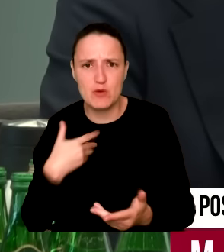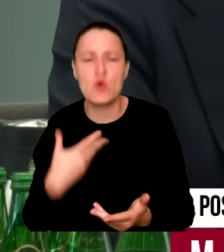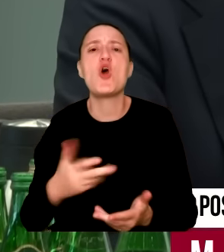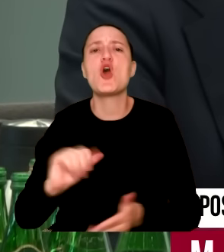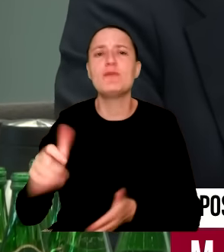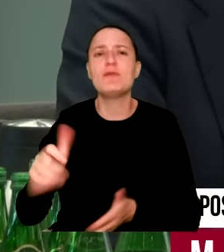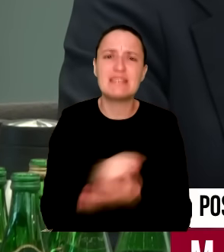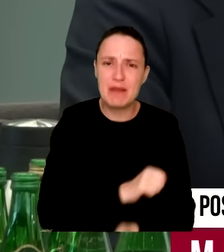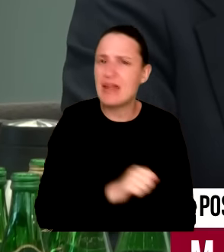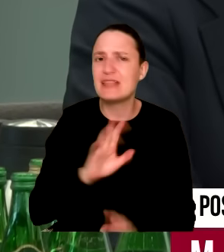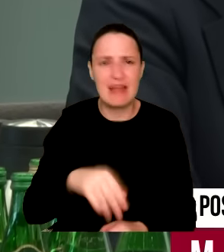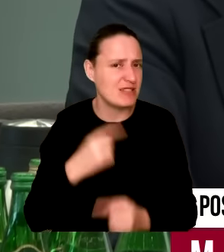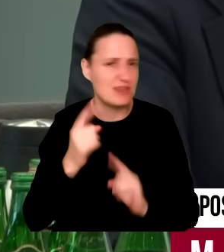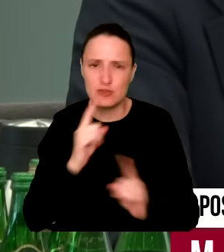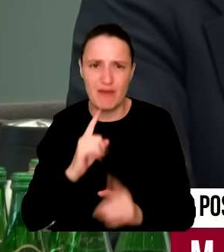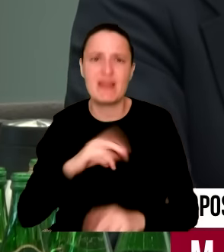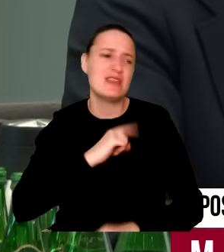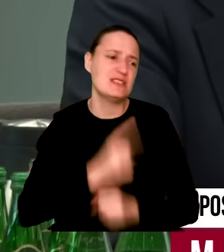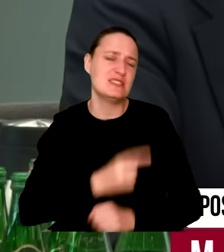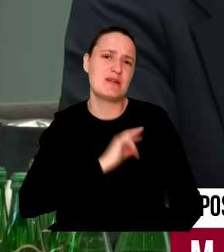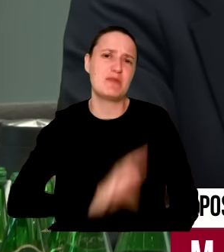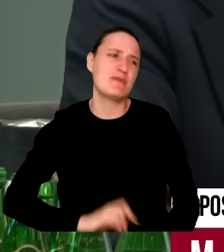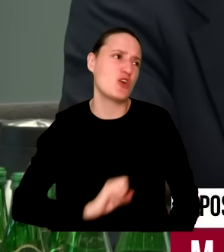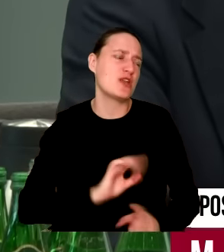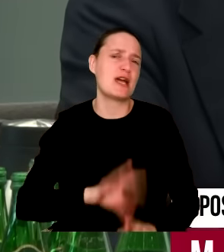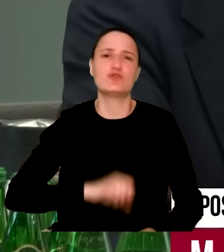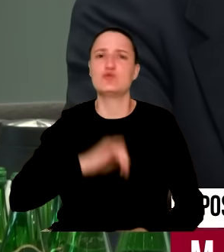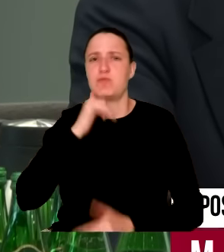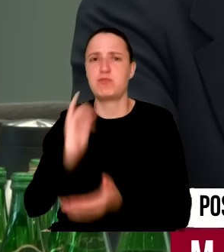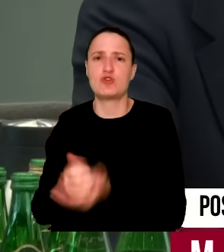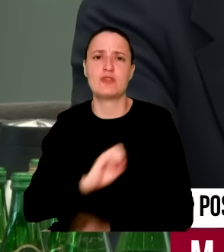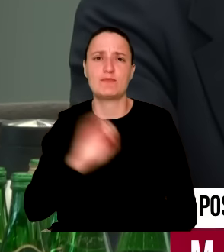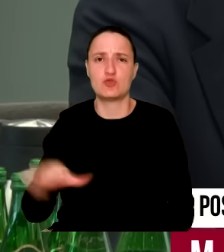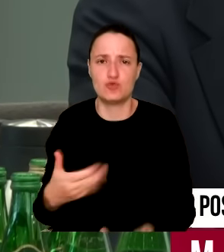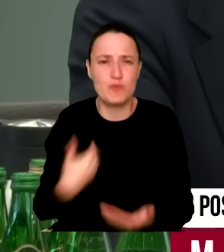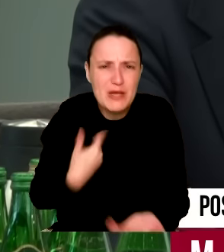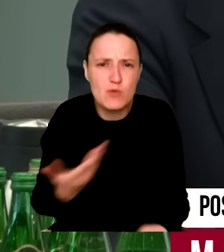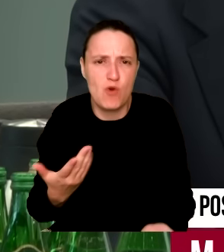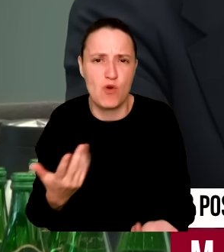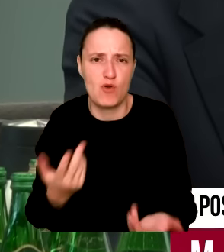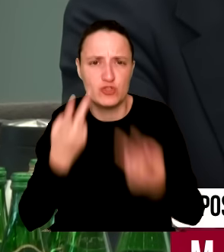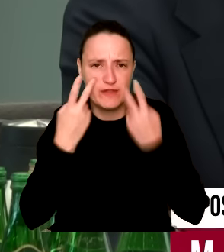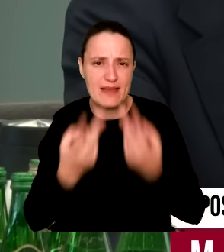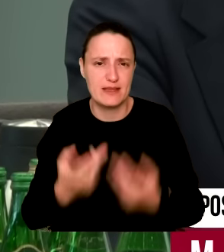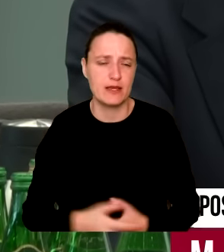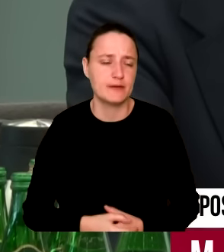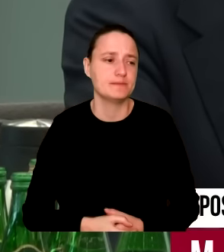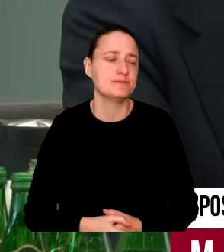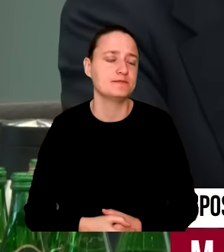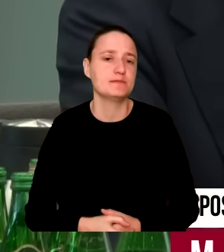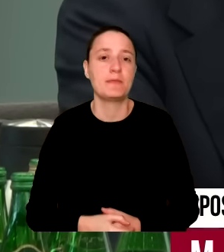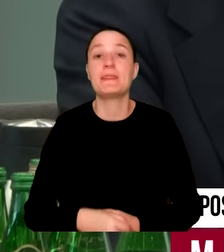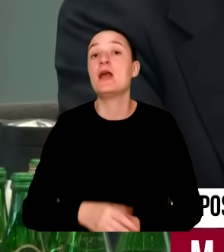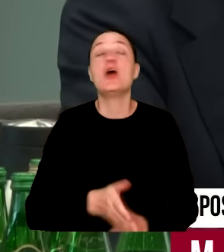Komisji Wyborczej pana decyzją przerzucili na Pocztę Polską i pww proszę panie przewodniczący te czynności które tylko część tych